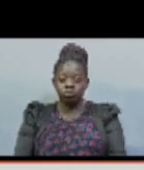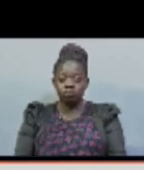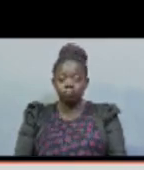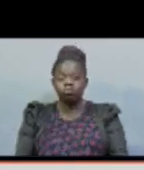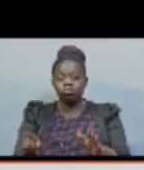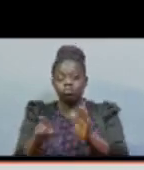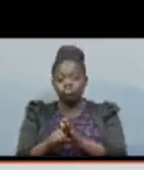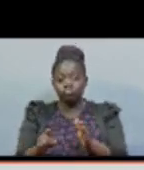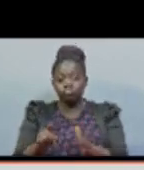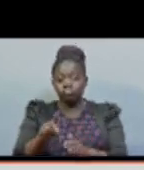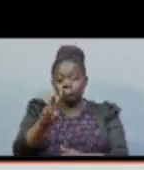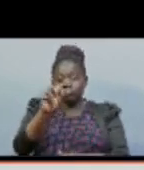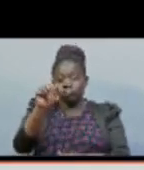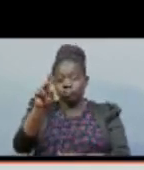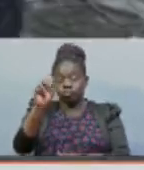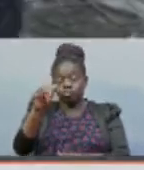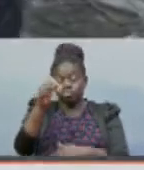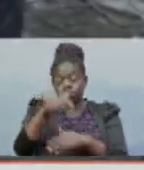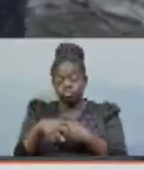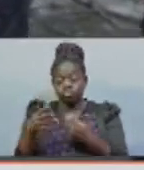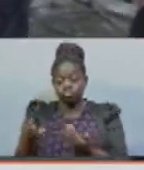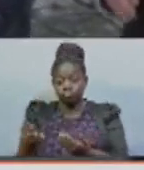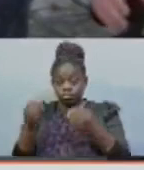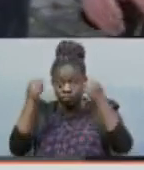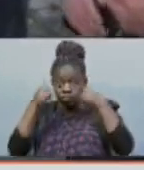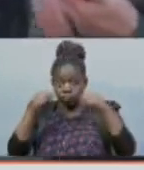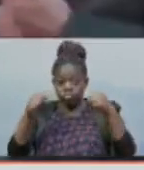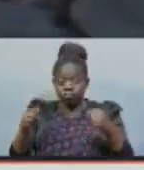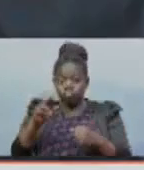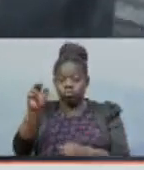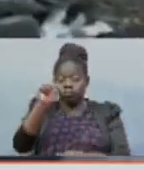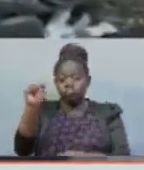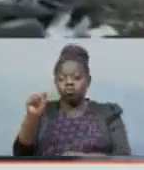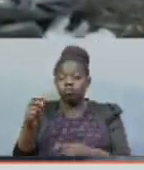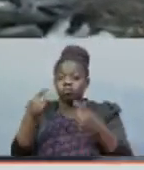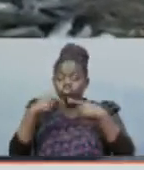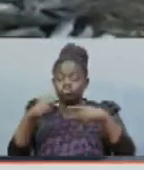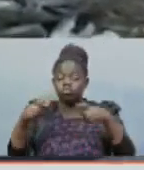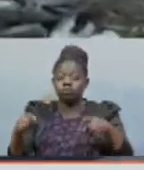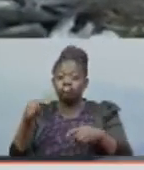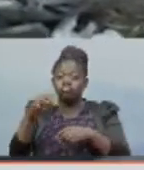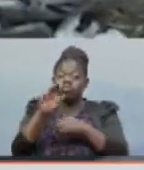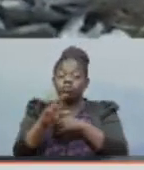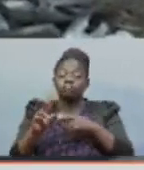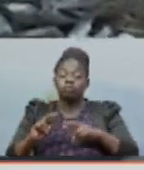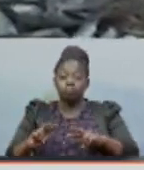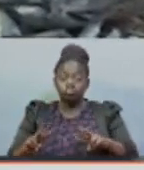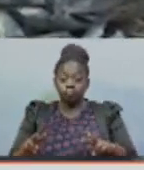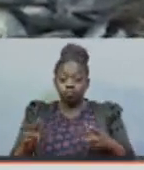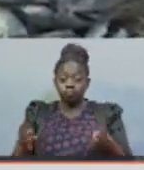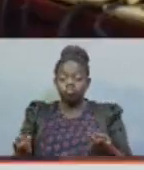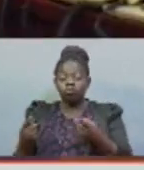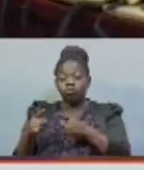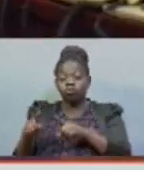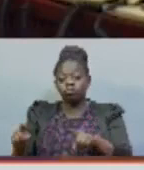Ama jigana okulumba Ukraine chitije president wa Russia Vladimir Putin yokulangira obulumbaganyi ku gwanga eryo nga agamba tali mu kikwekweto